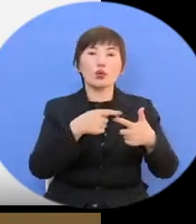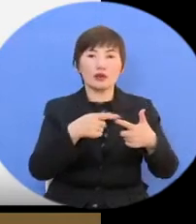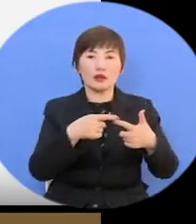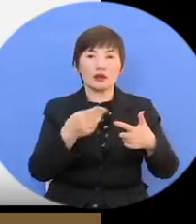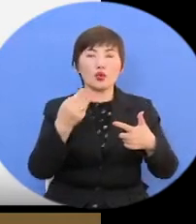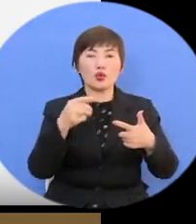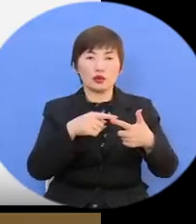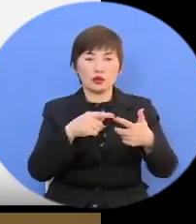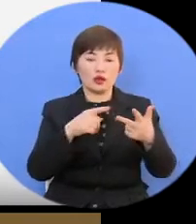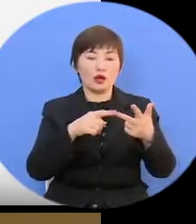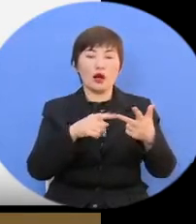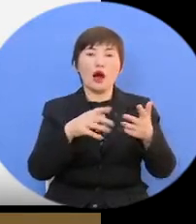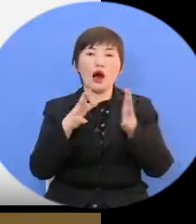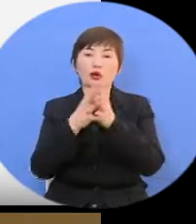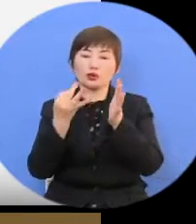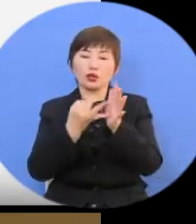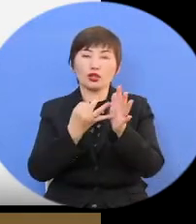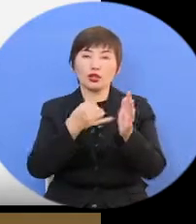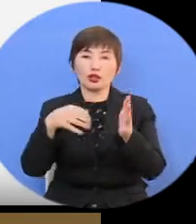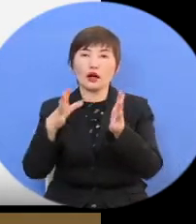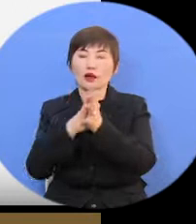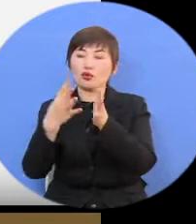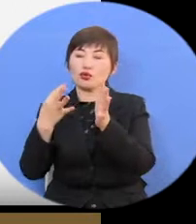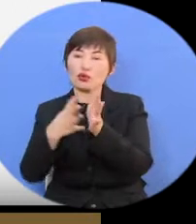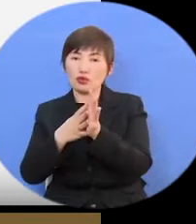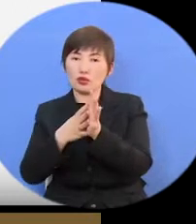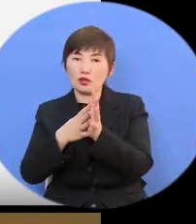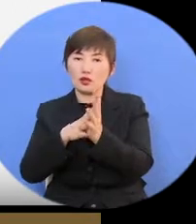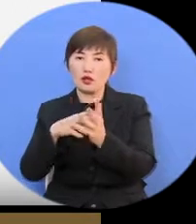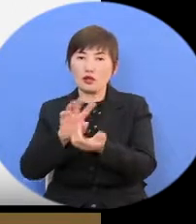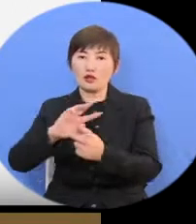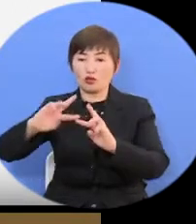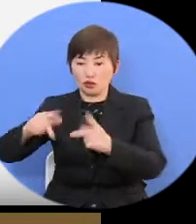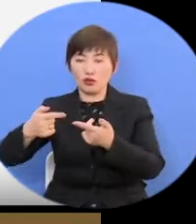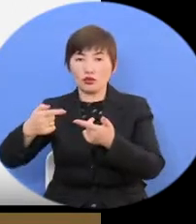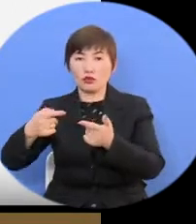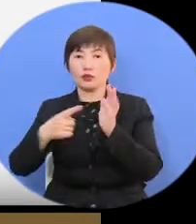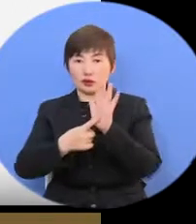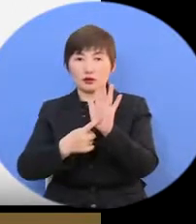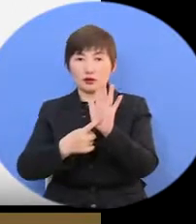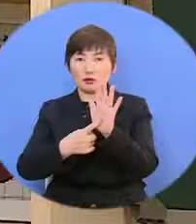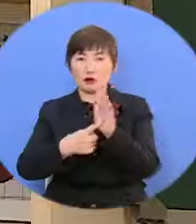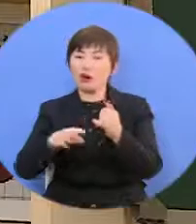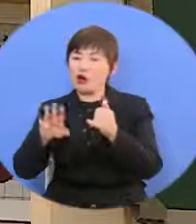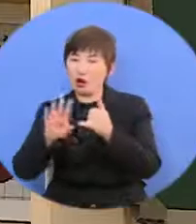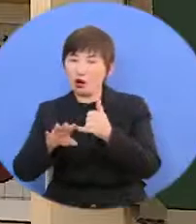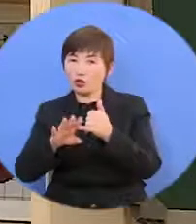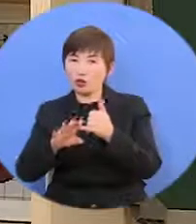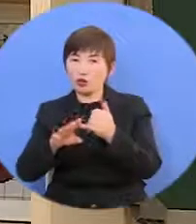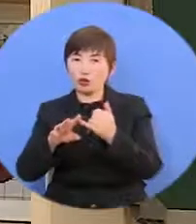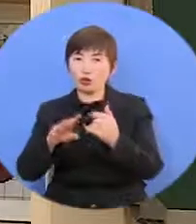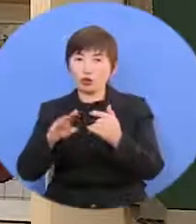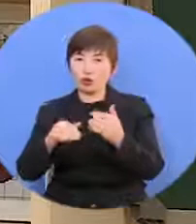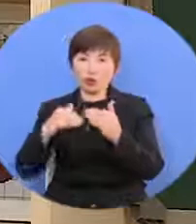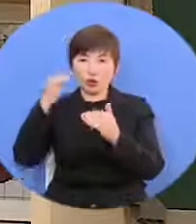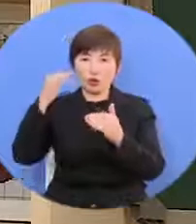За үүнээс 17-оос 19 наснд энэ шилжилтийн өөрчлөлтүүд илрэн гарч байгаа бол хожуу өсвөр нас нь хамруулан